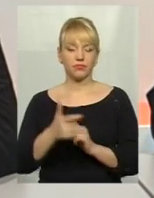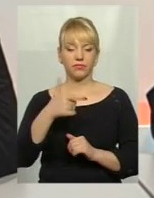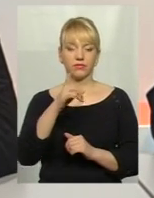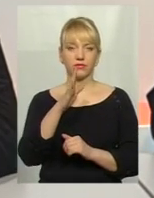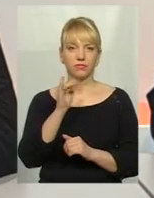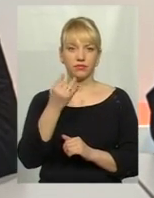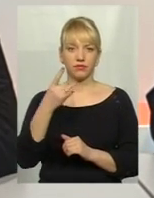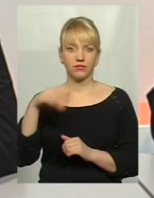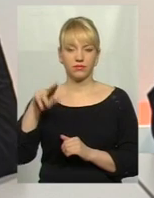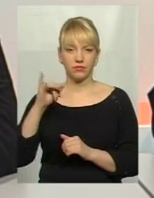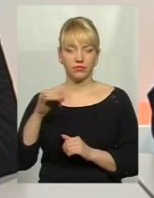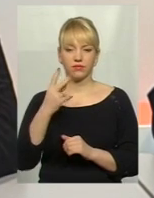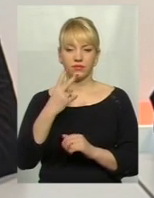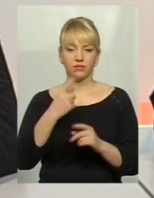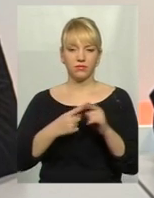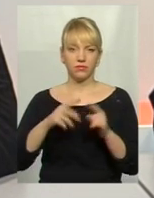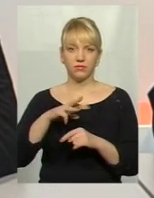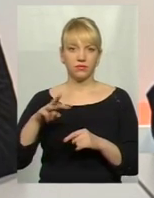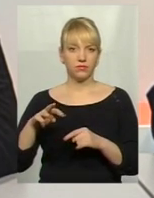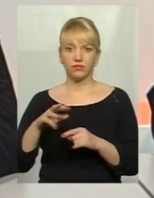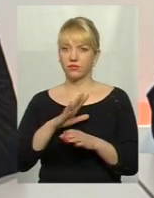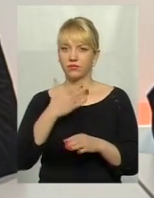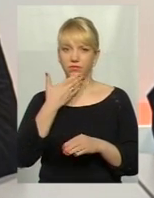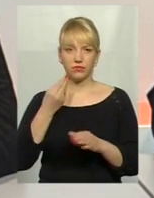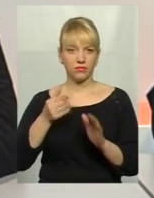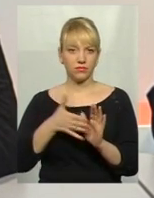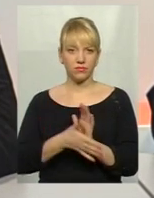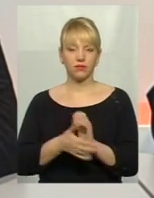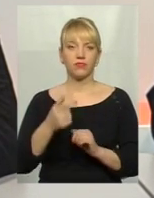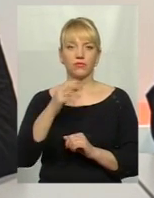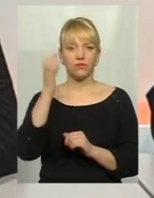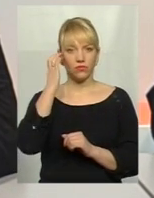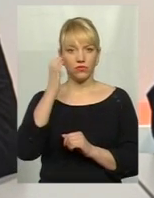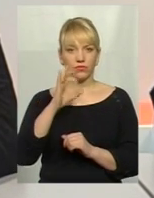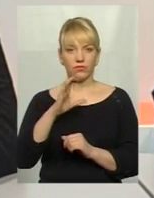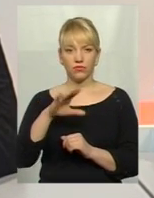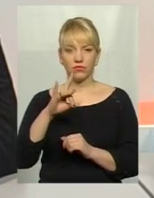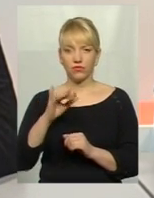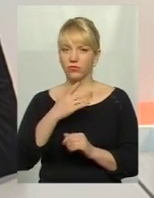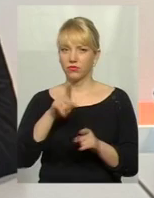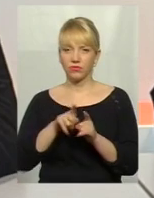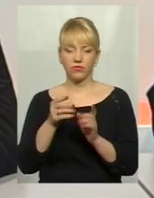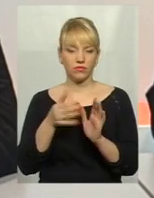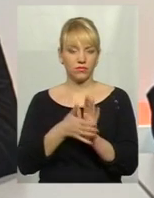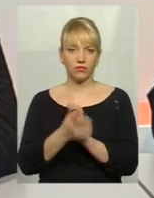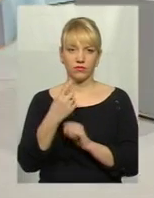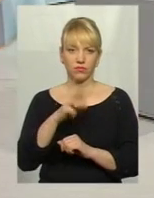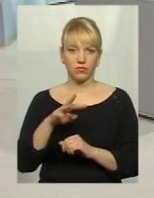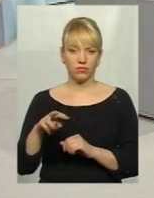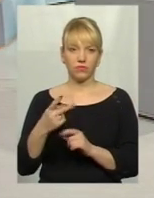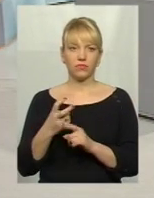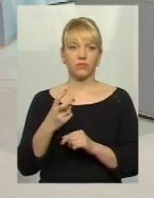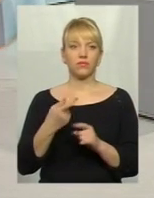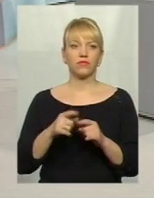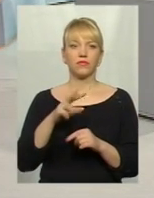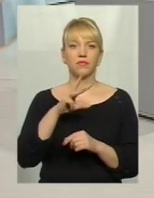2,5 мільйона не освоїв. Ми говоримо Чорний острів, який не освоїв мільйон з чимось. Так, основні такі.